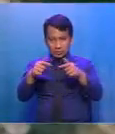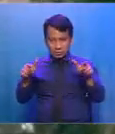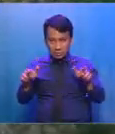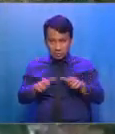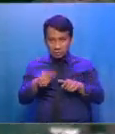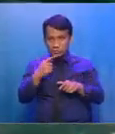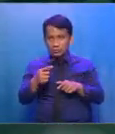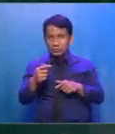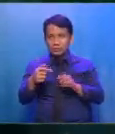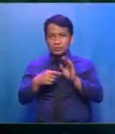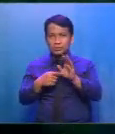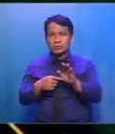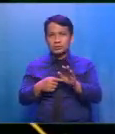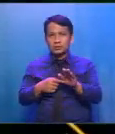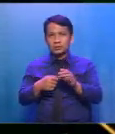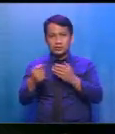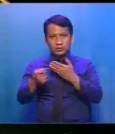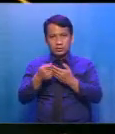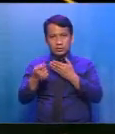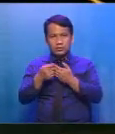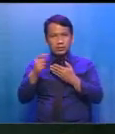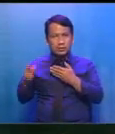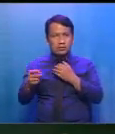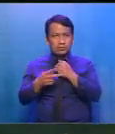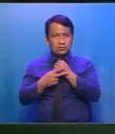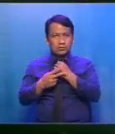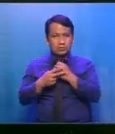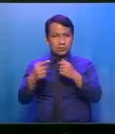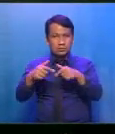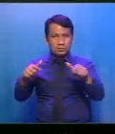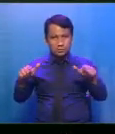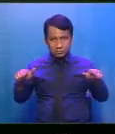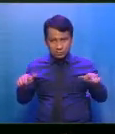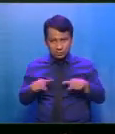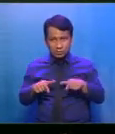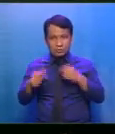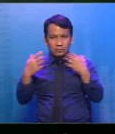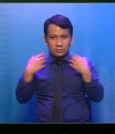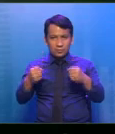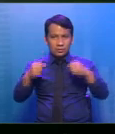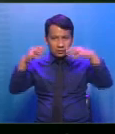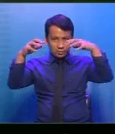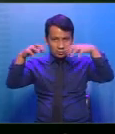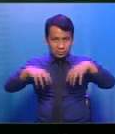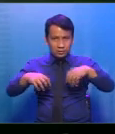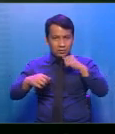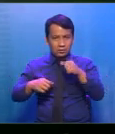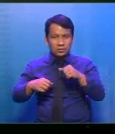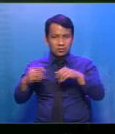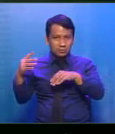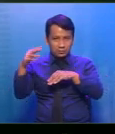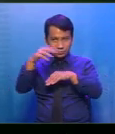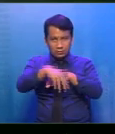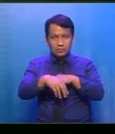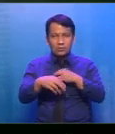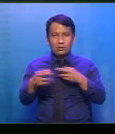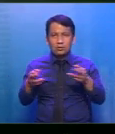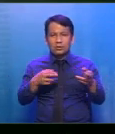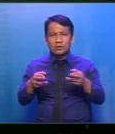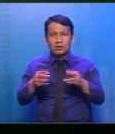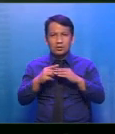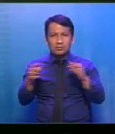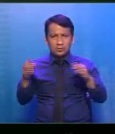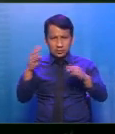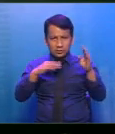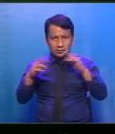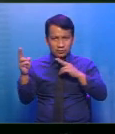Ang plano kasi gawing temporary na imbakan ng tubig ang Laguna Lake pag malakas ang ulan para po hindi na umapaw yung ilog. Ang problema